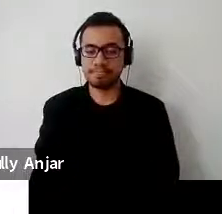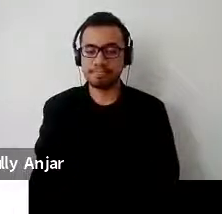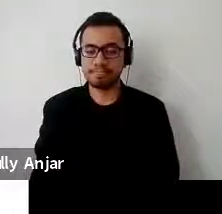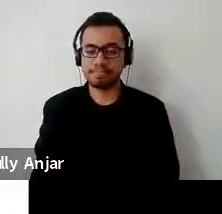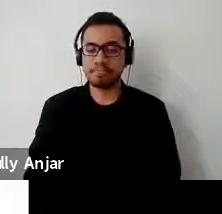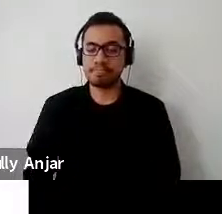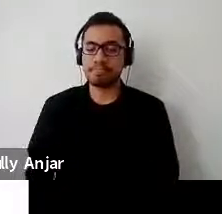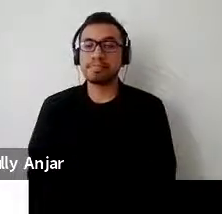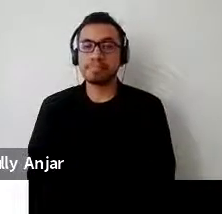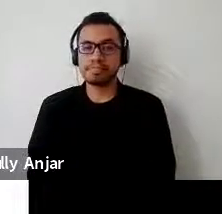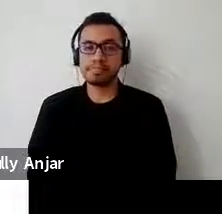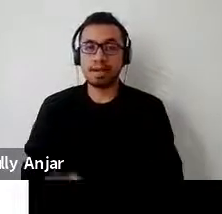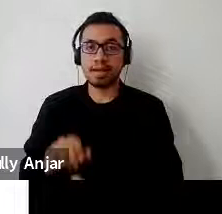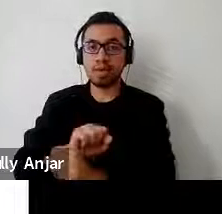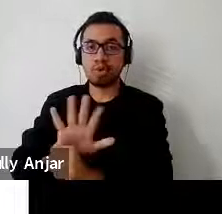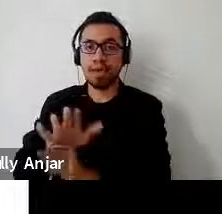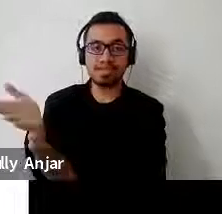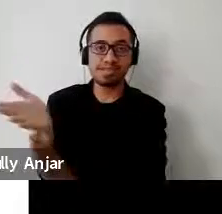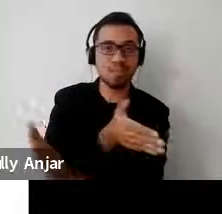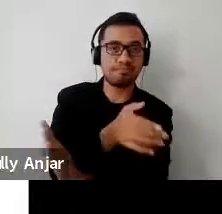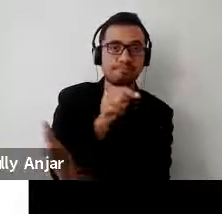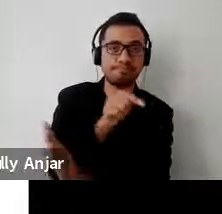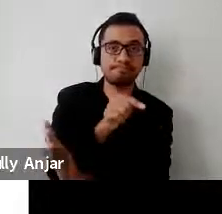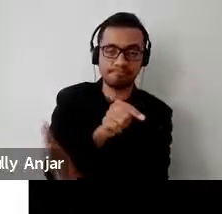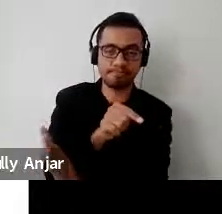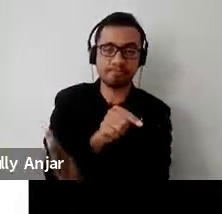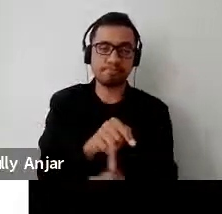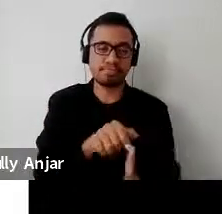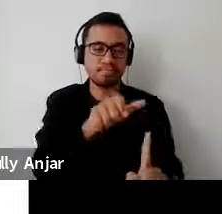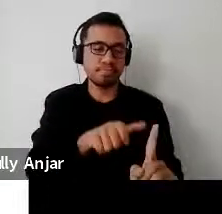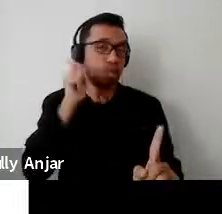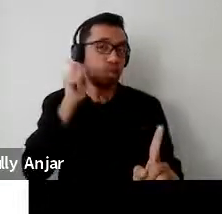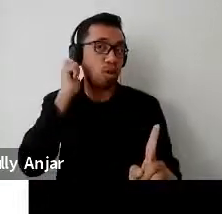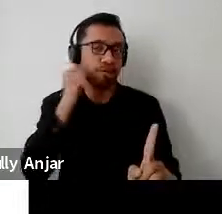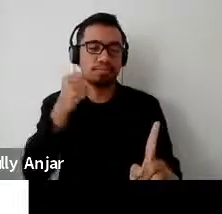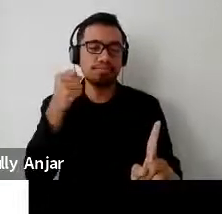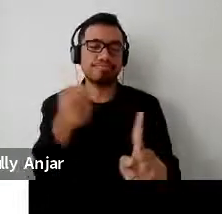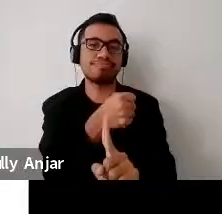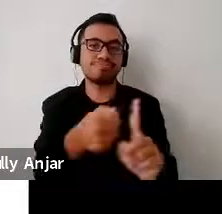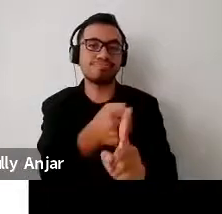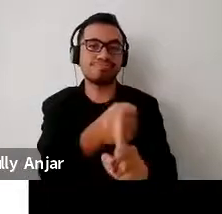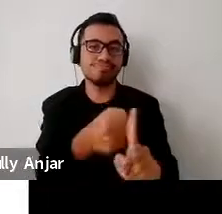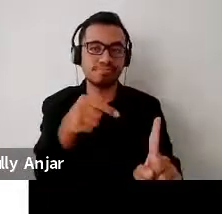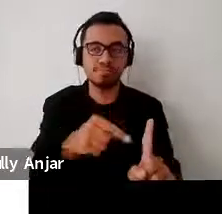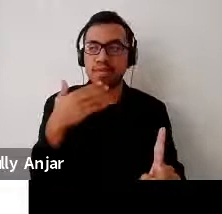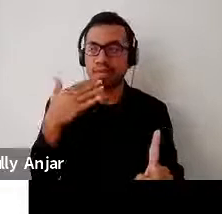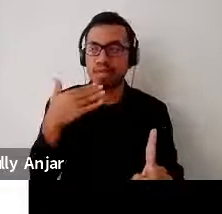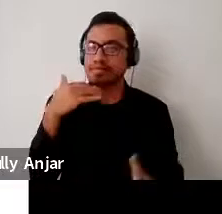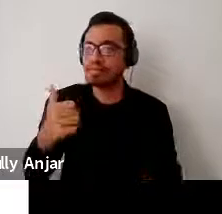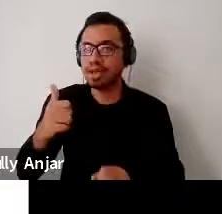sebelum COVID, orang perempuan-perempuan yang mengalami kekerasan itu bisa mengakses konseling ya, konseling